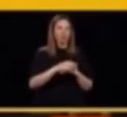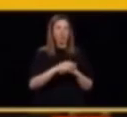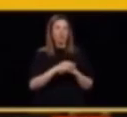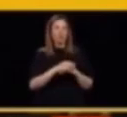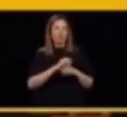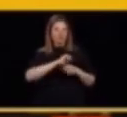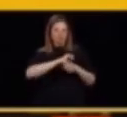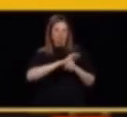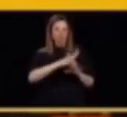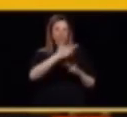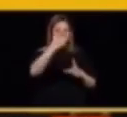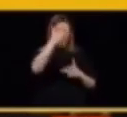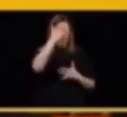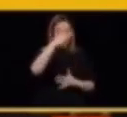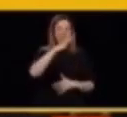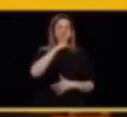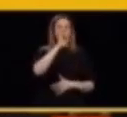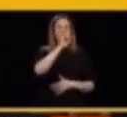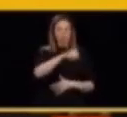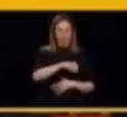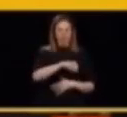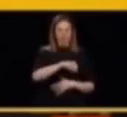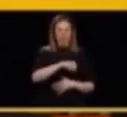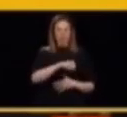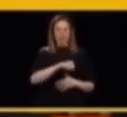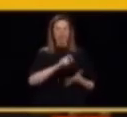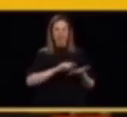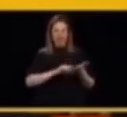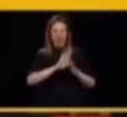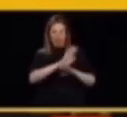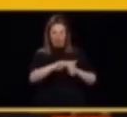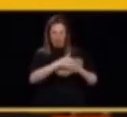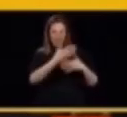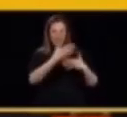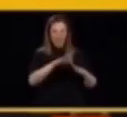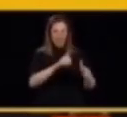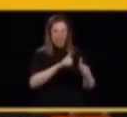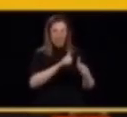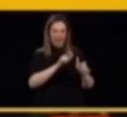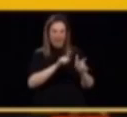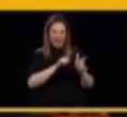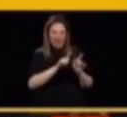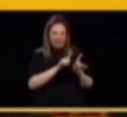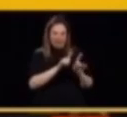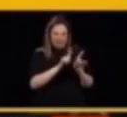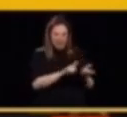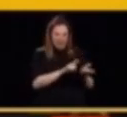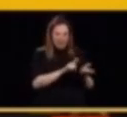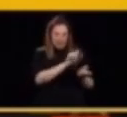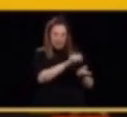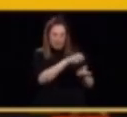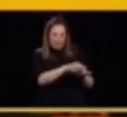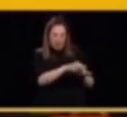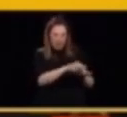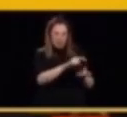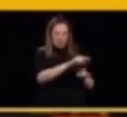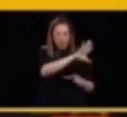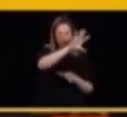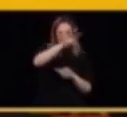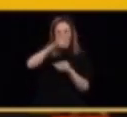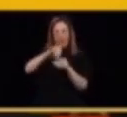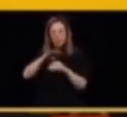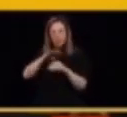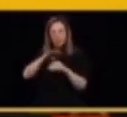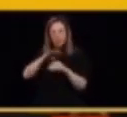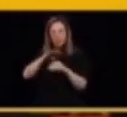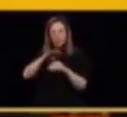à la COVID-19 sont testées post-mortem et est-ce que ces données-là sont incluses dans les statistiques que vous nous présentez